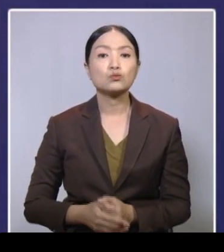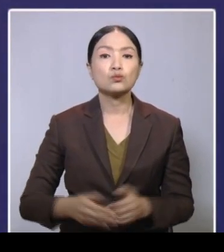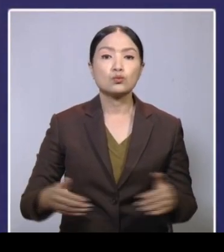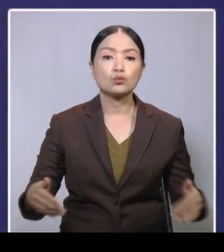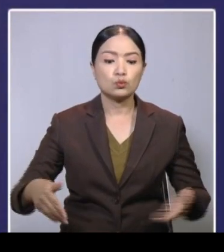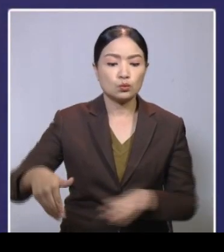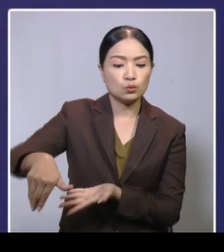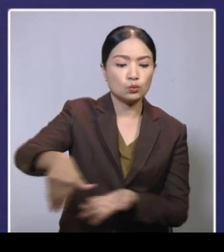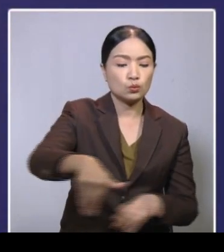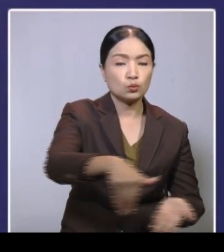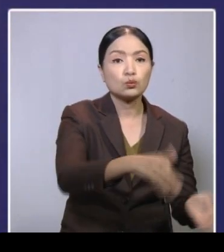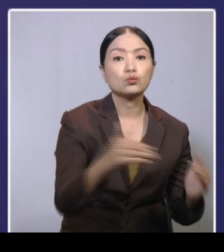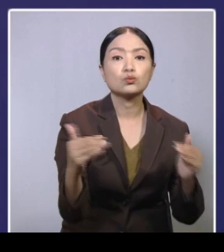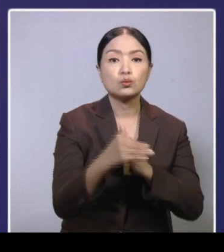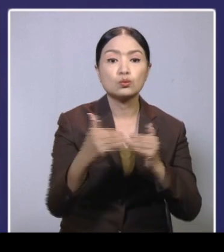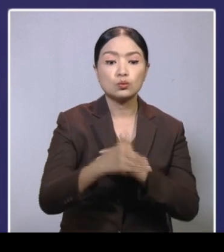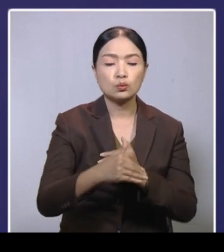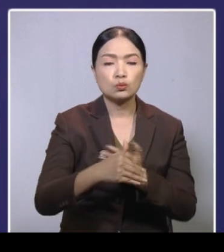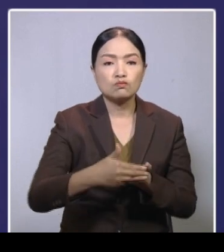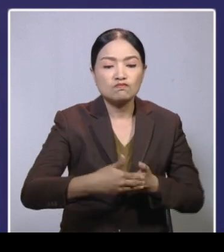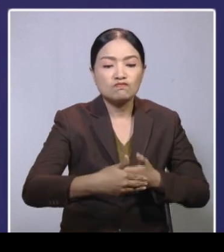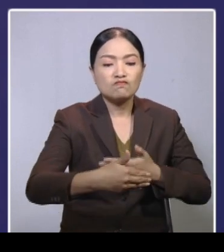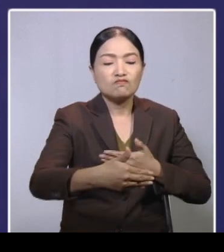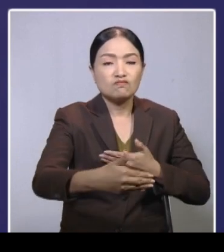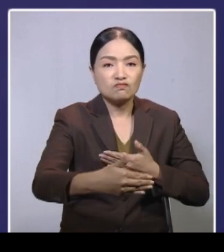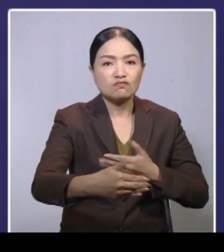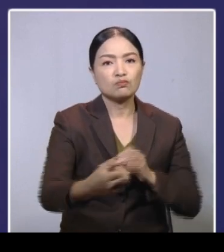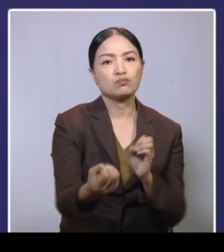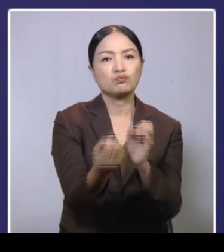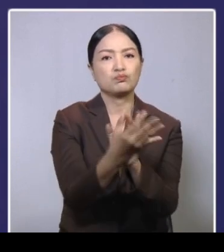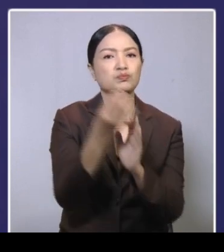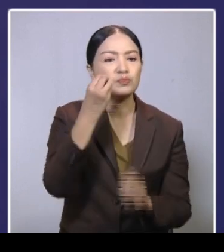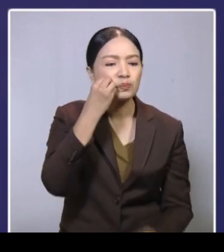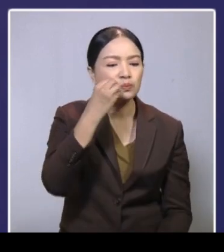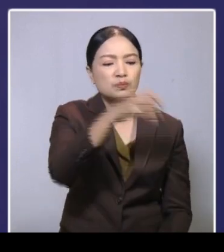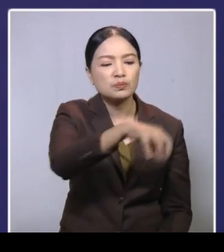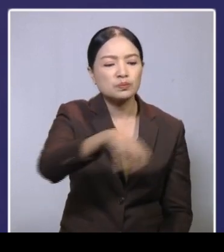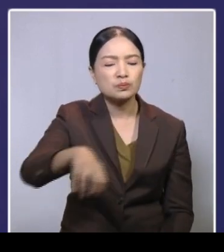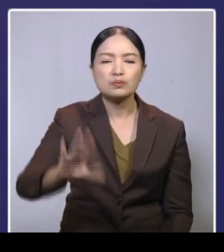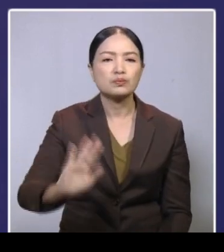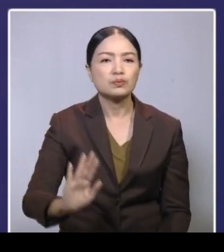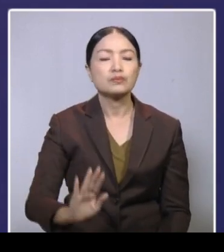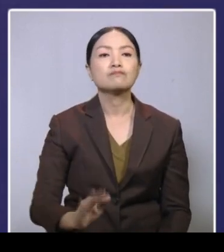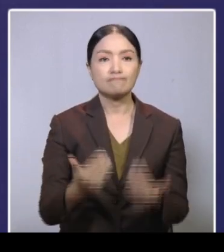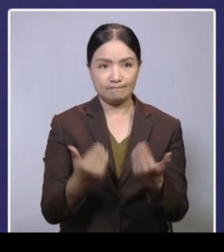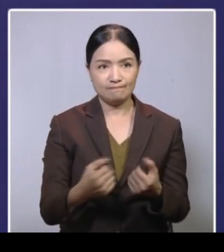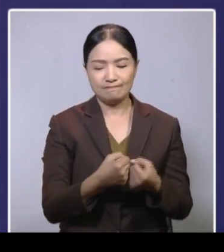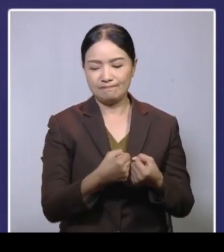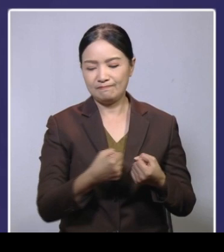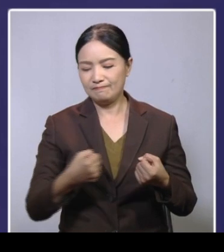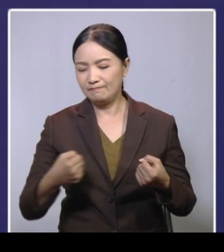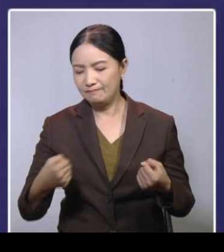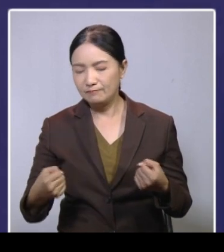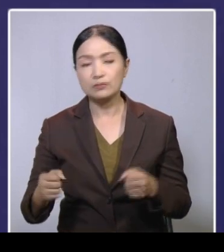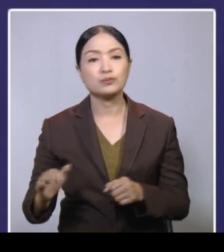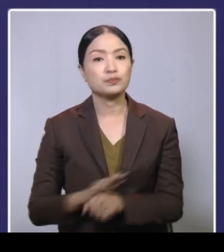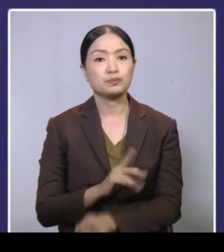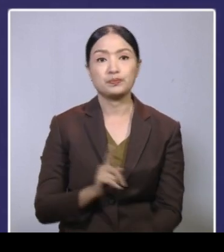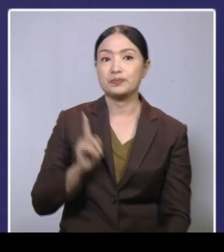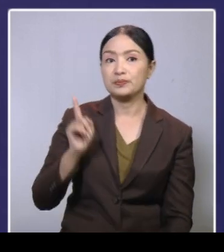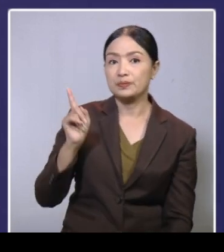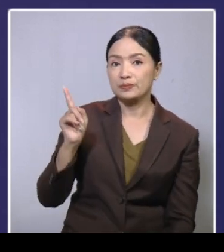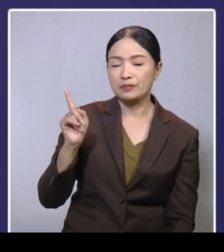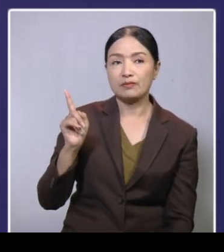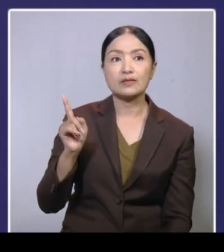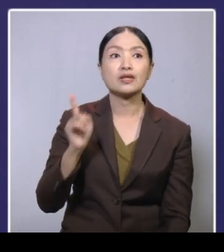ชนแน่นอนนะคะครับเพราะฉะนั้นยืดไปจนถึงสิ้นเดือนกุมภาพันธ์นี้เอาให้เต็มที่นะครับสามารถที่จะแสดงความคิดเห็นไป